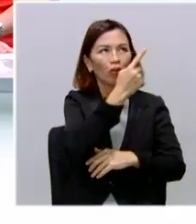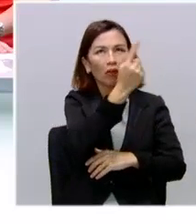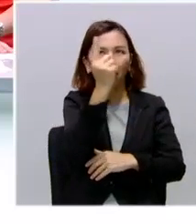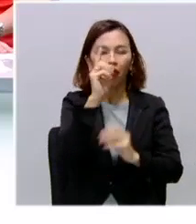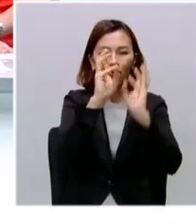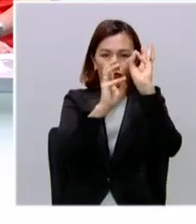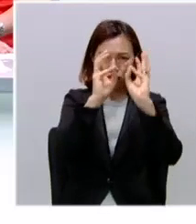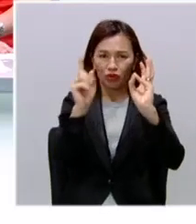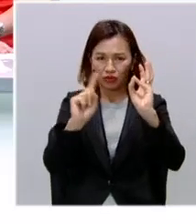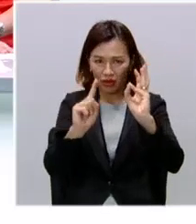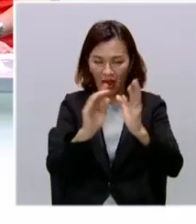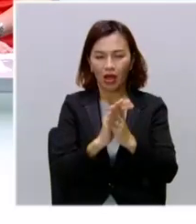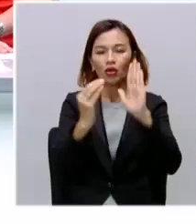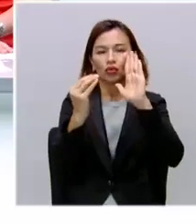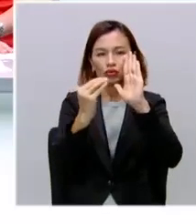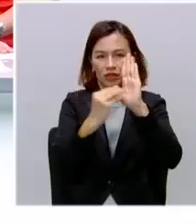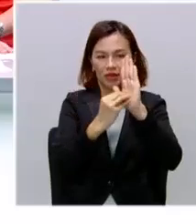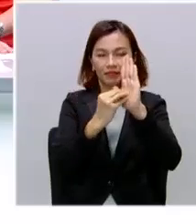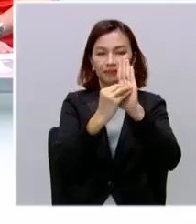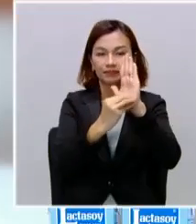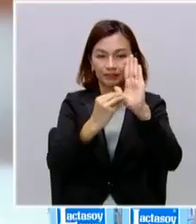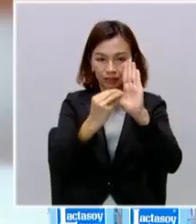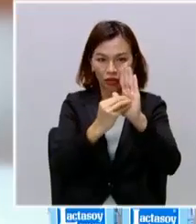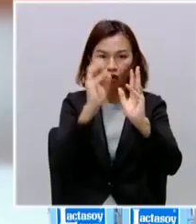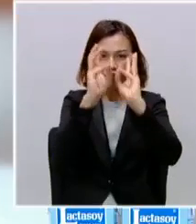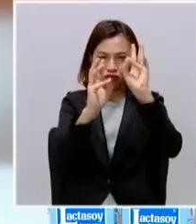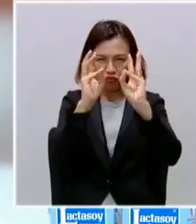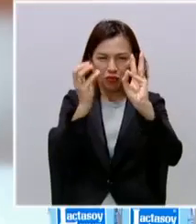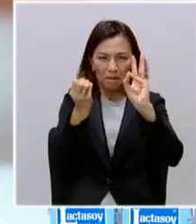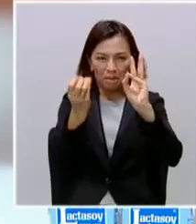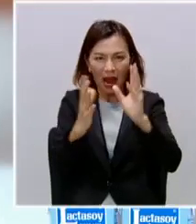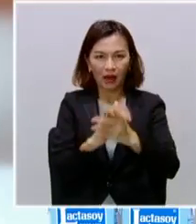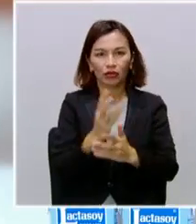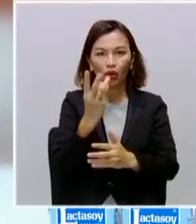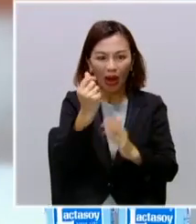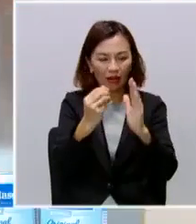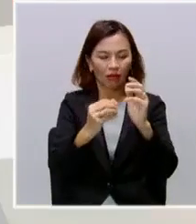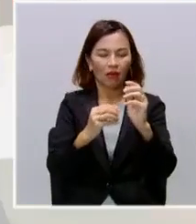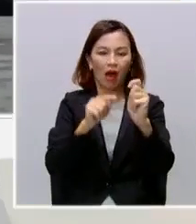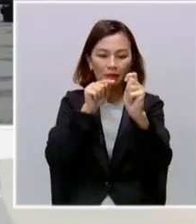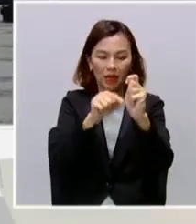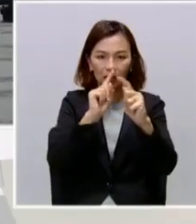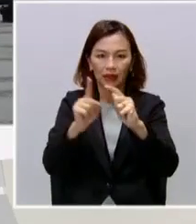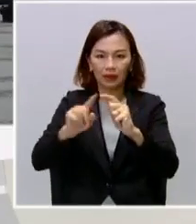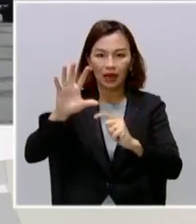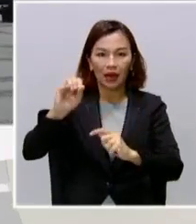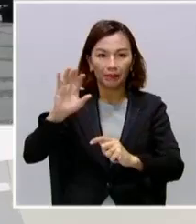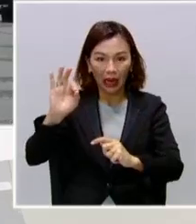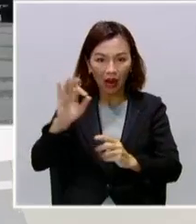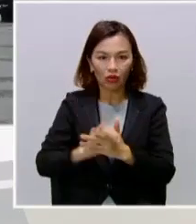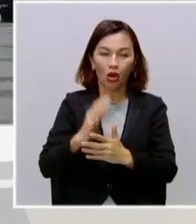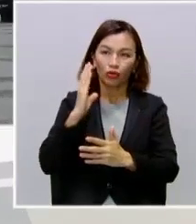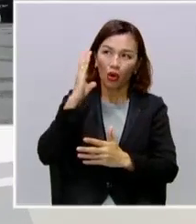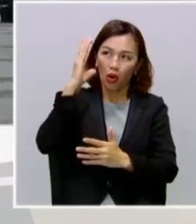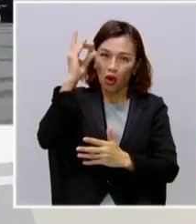เพราะว่าวันนี้เนี่ยในพื้นที่กรุงเทพมหานครปริมณฑลค่าฝุ่นเกินค่ามาตรฐานถึง 59พื้นที่ด้วยกันนะครับและมีแนวโน้มจะเพิ่มสูง